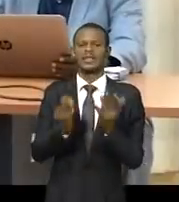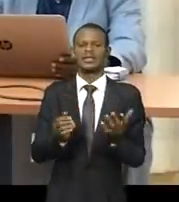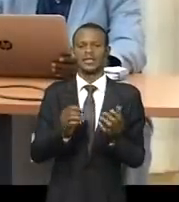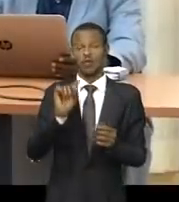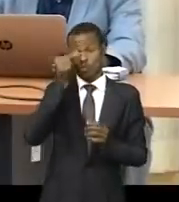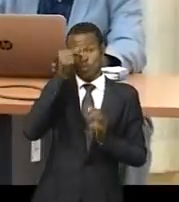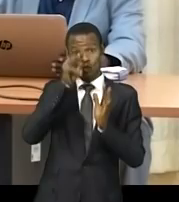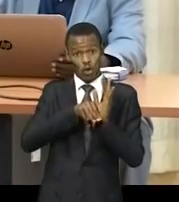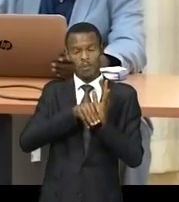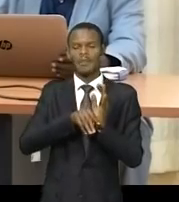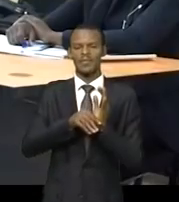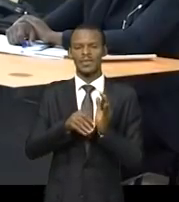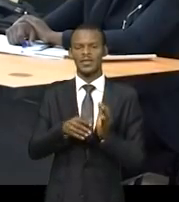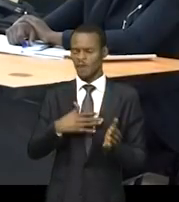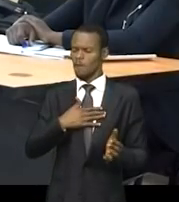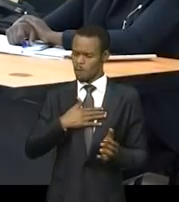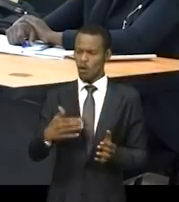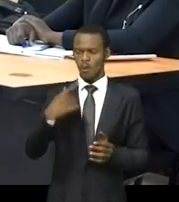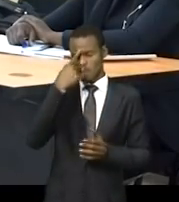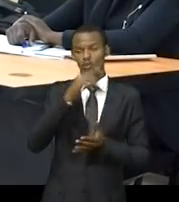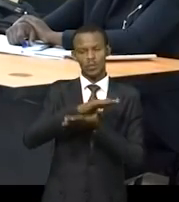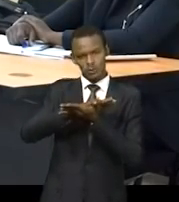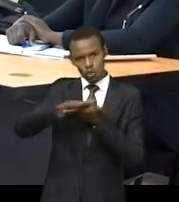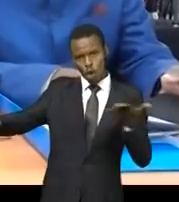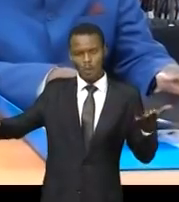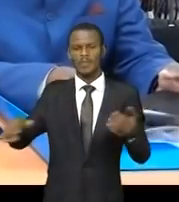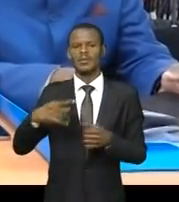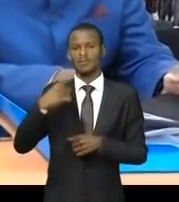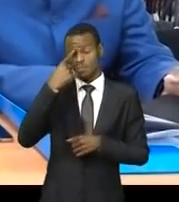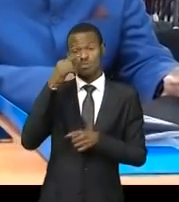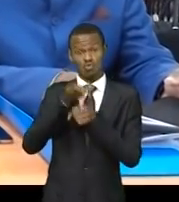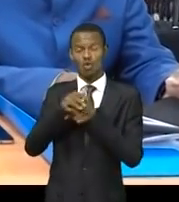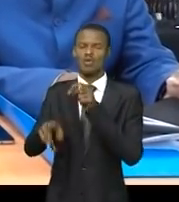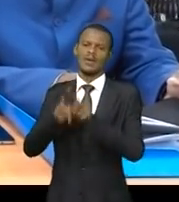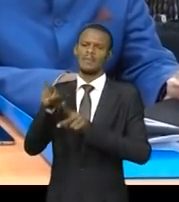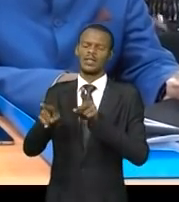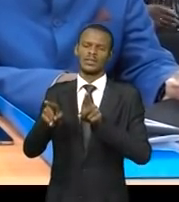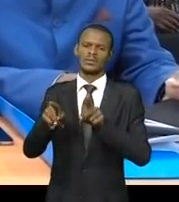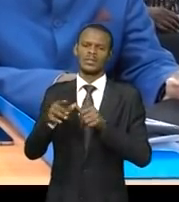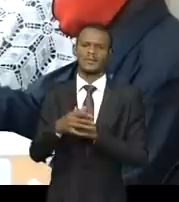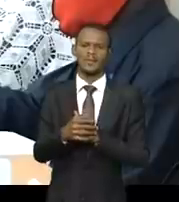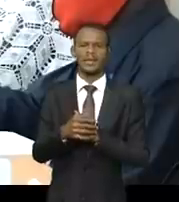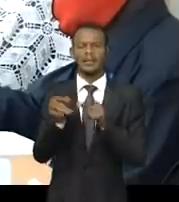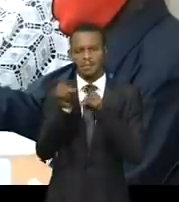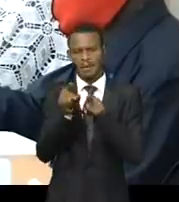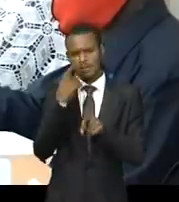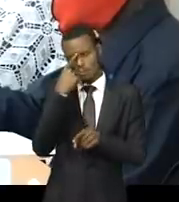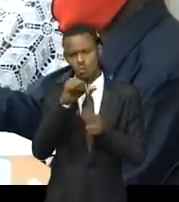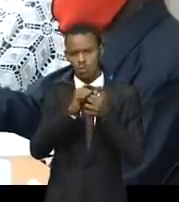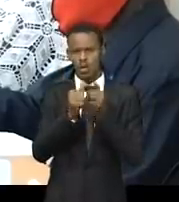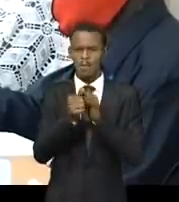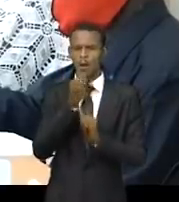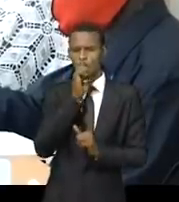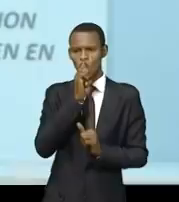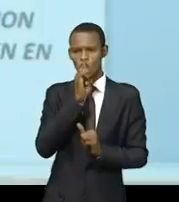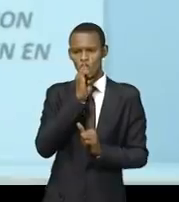pour des milliards de personnes. Cela exige aussi l'amélioration de l'efficacité du secteur de l'eau. C'est dans ces soucis que s'est